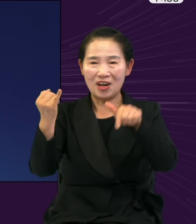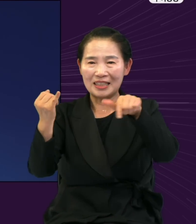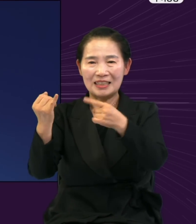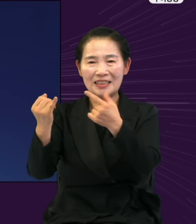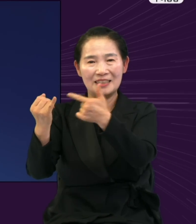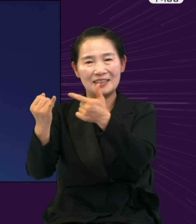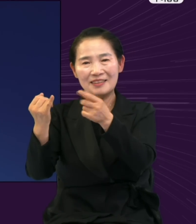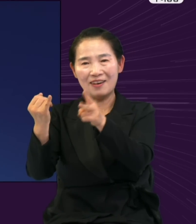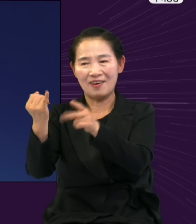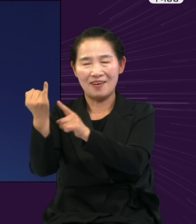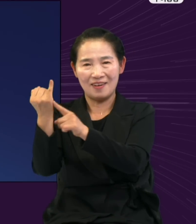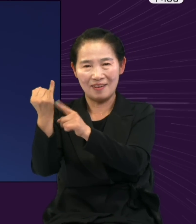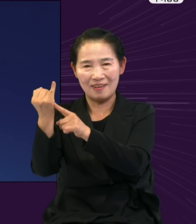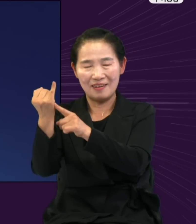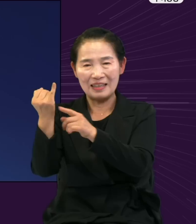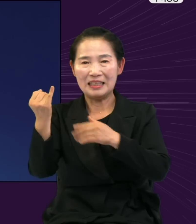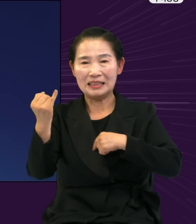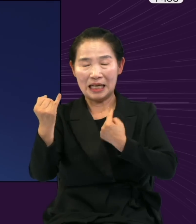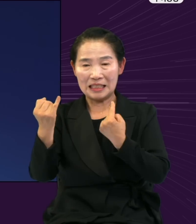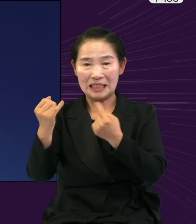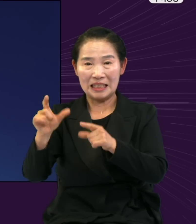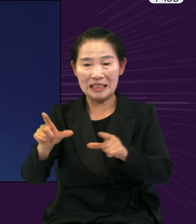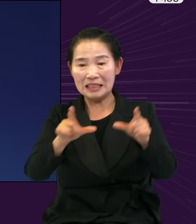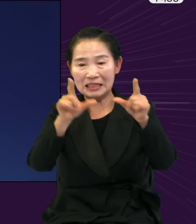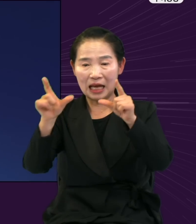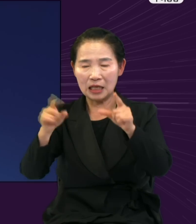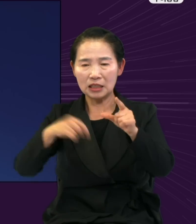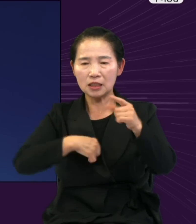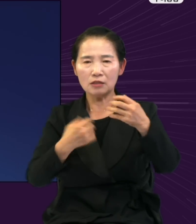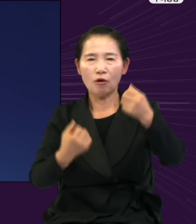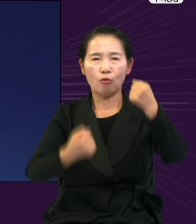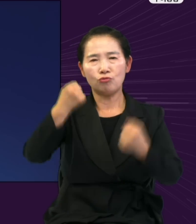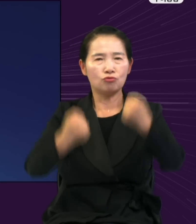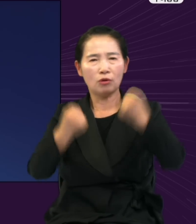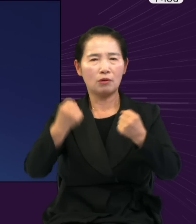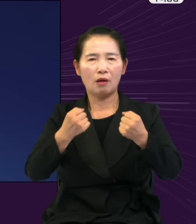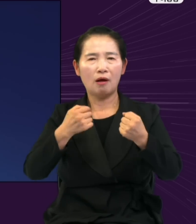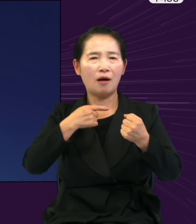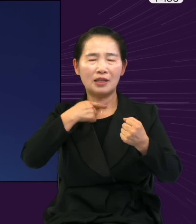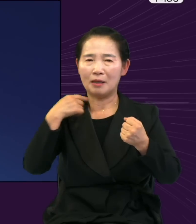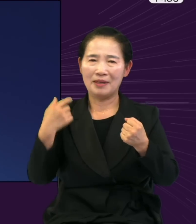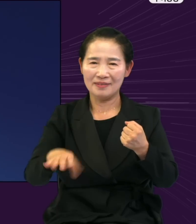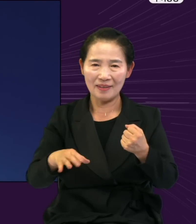그녀는 한 번도 자기 인생을 자기가 스스로 운전해 본 적이 없다.